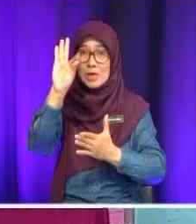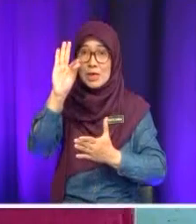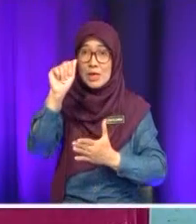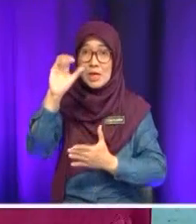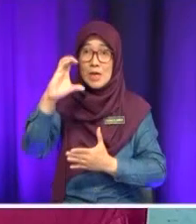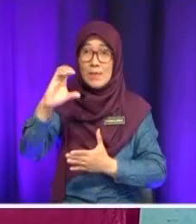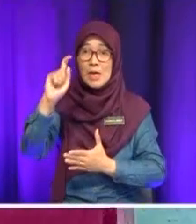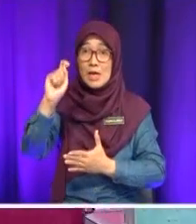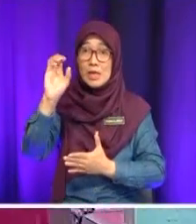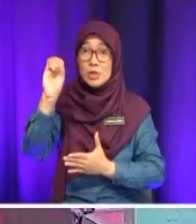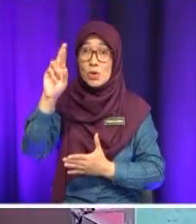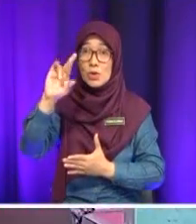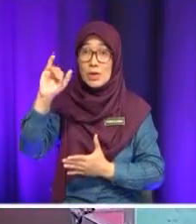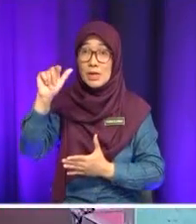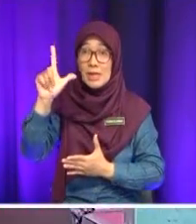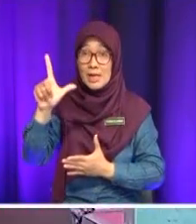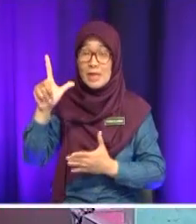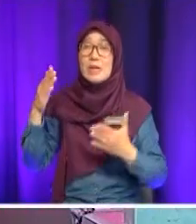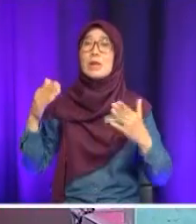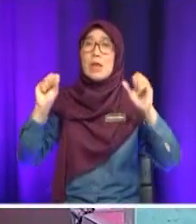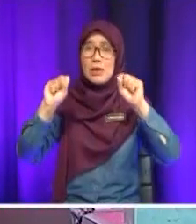mari tengok kaki itu mudah-mudahan